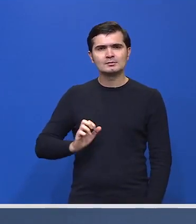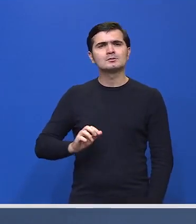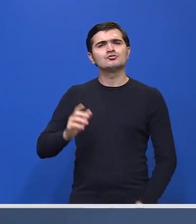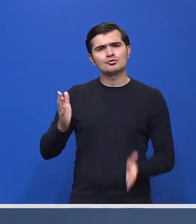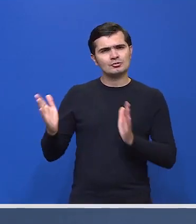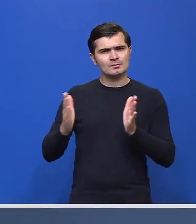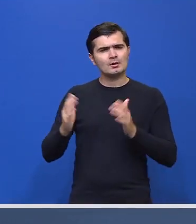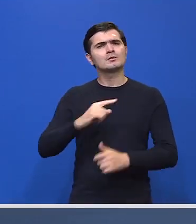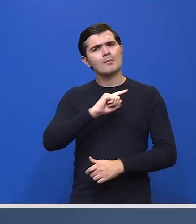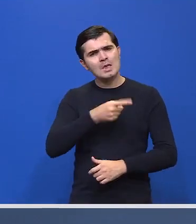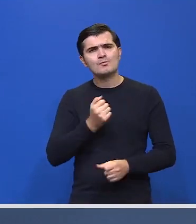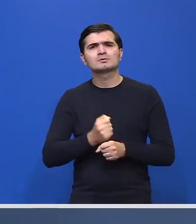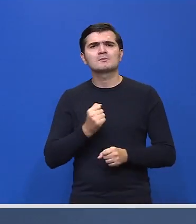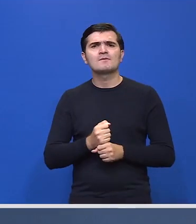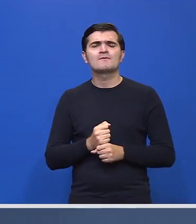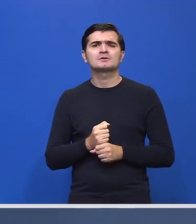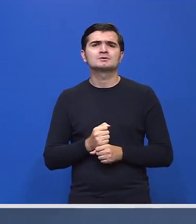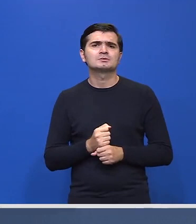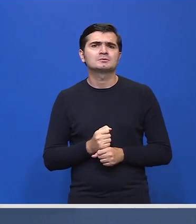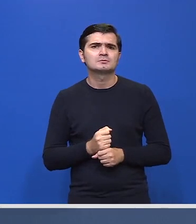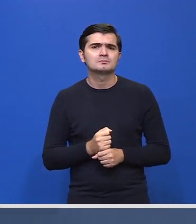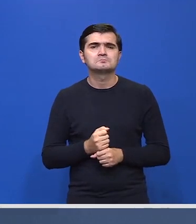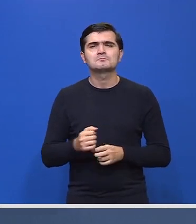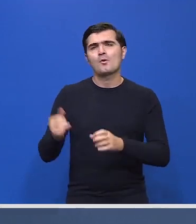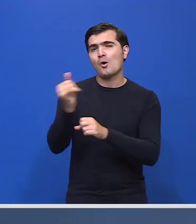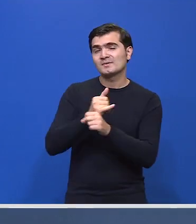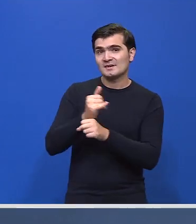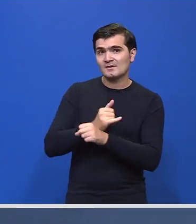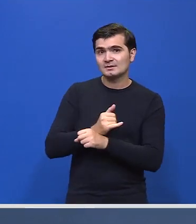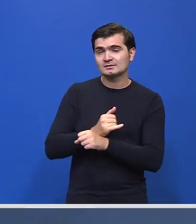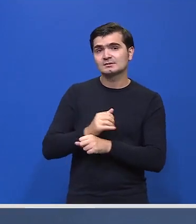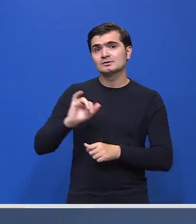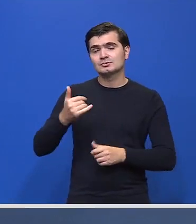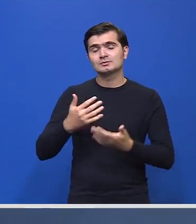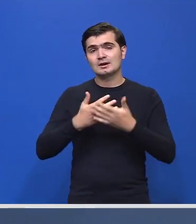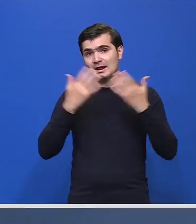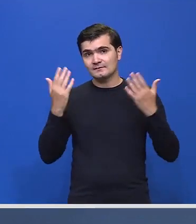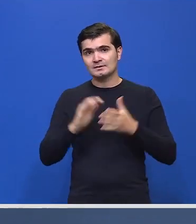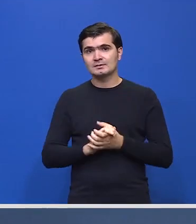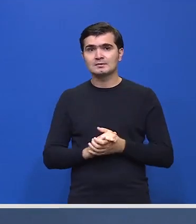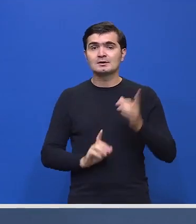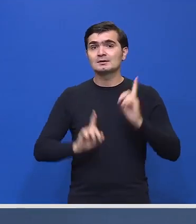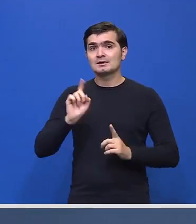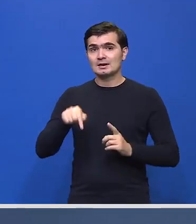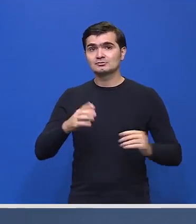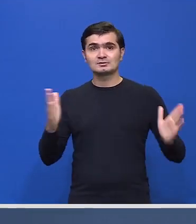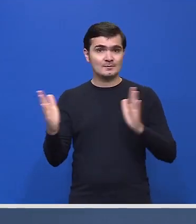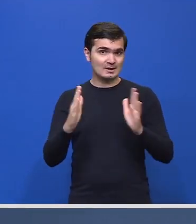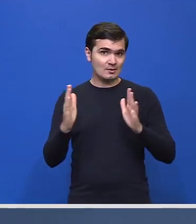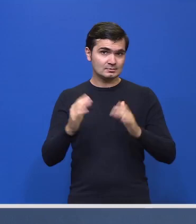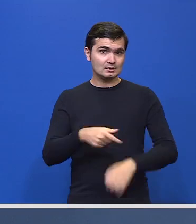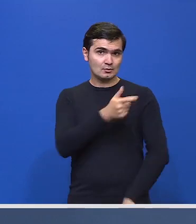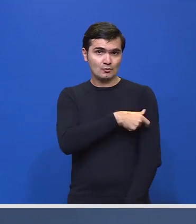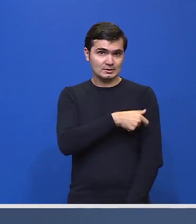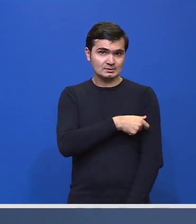să formuleze astfel de observații și clarificări și dacă în această perioadă de timp Comisia